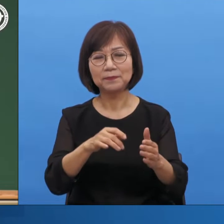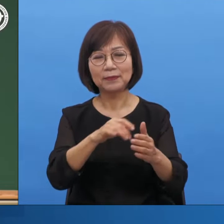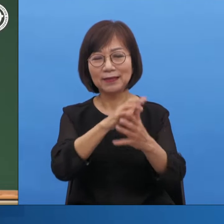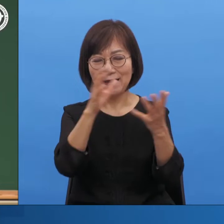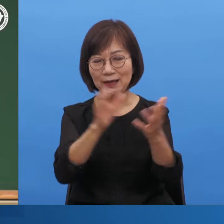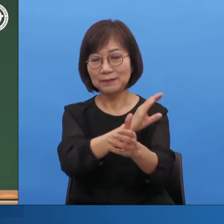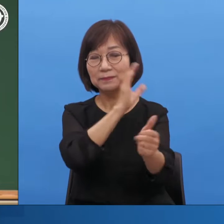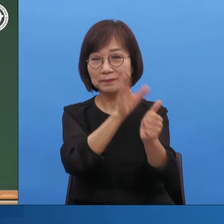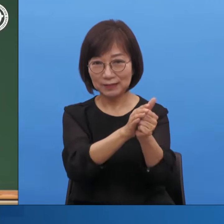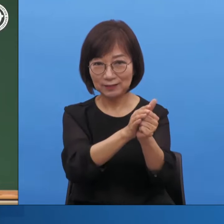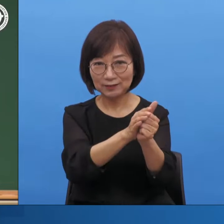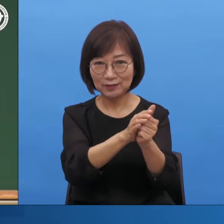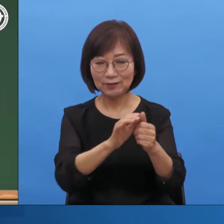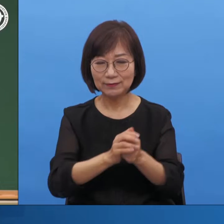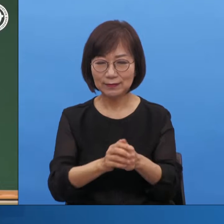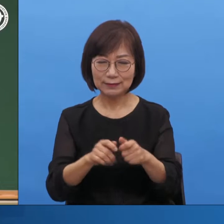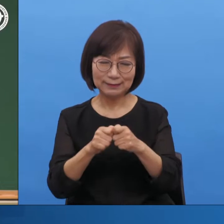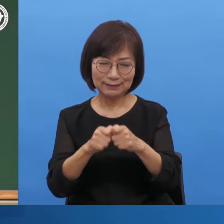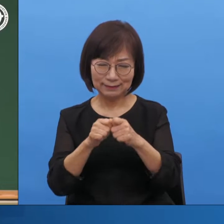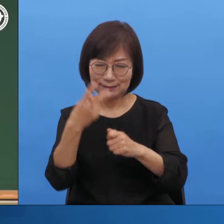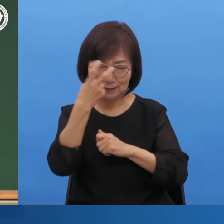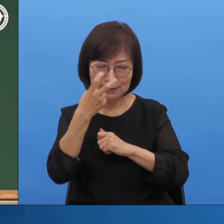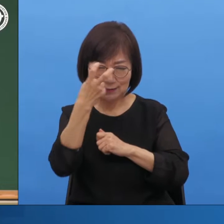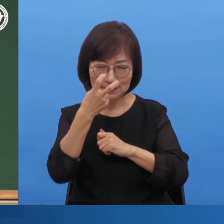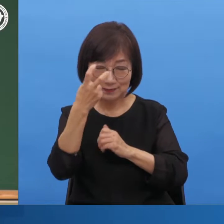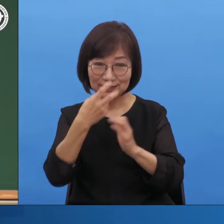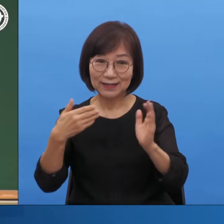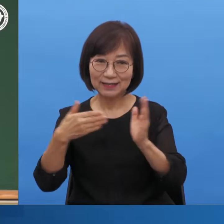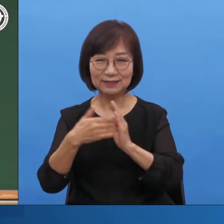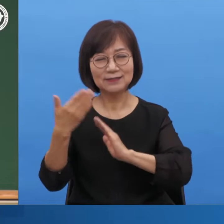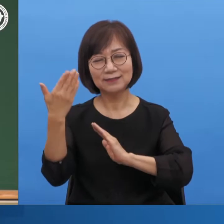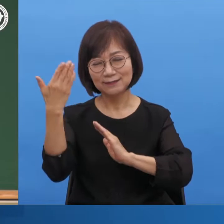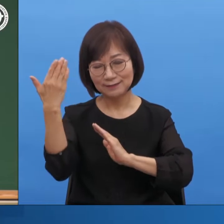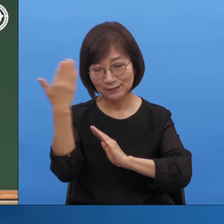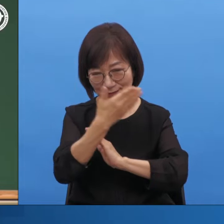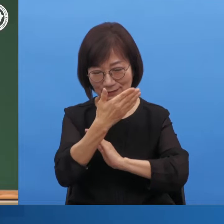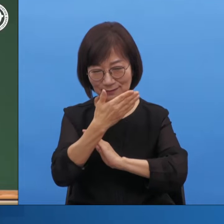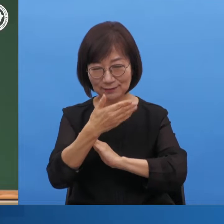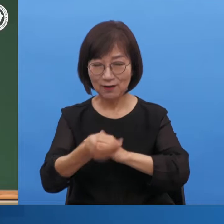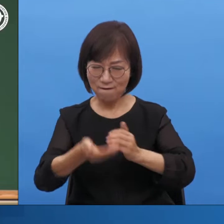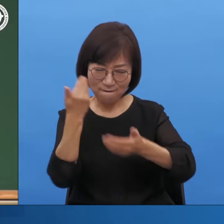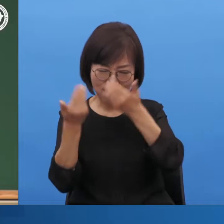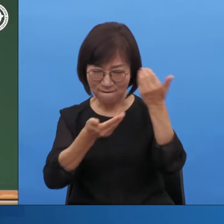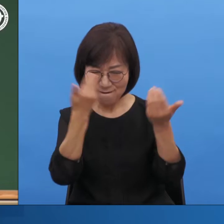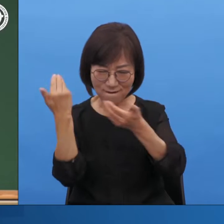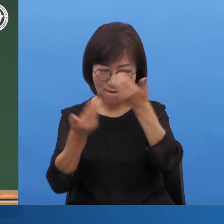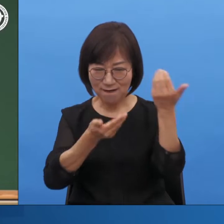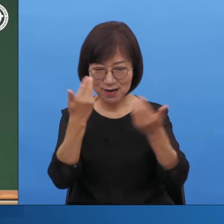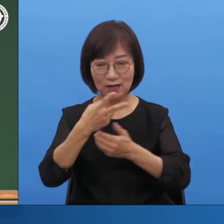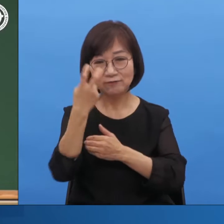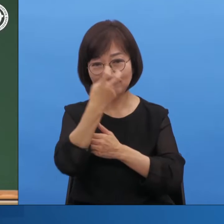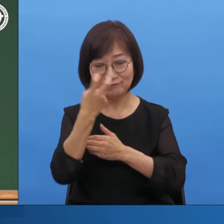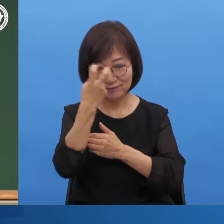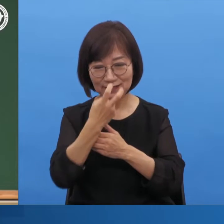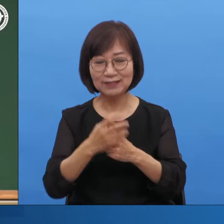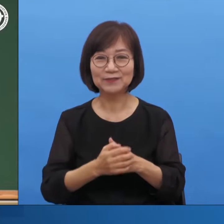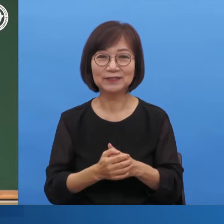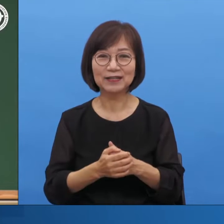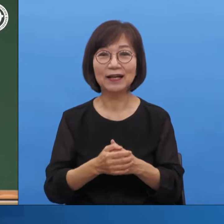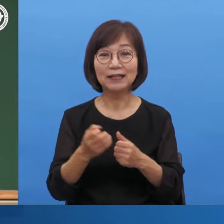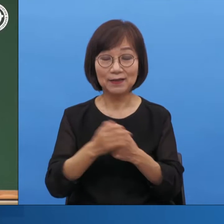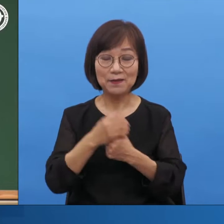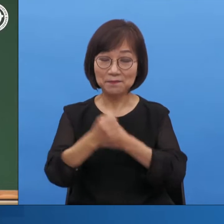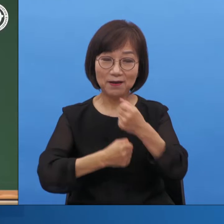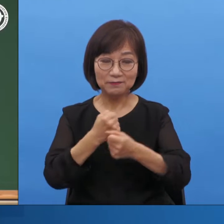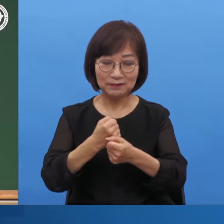것부터 감사까지 해서 투명하게 진행을 하고 있습니다. 그래서 함부로 우리 재정을 쓰지를